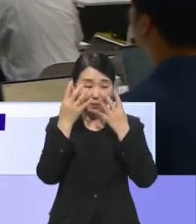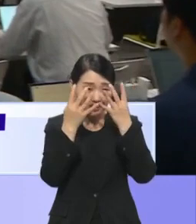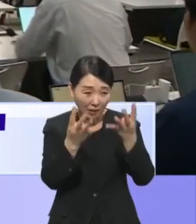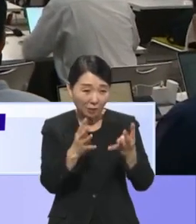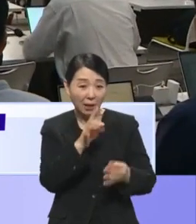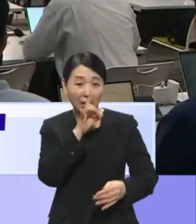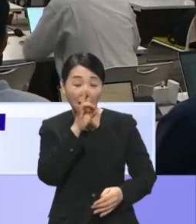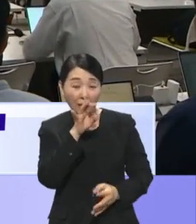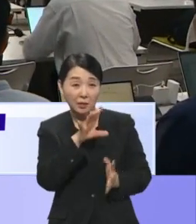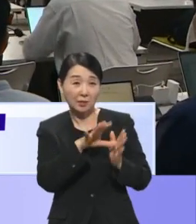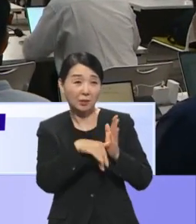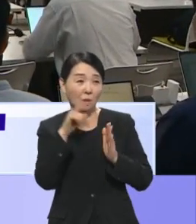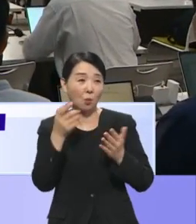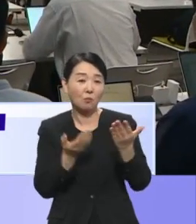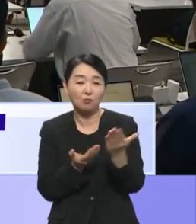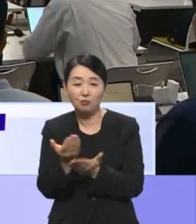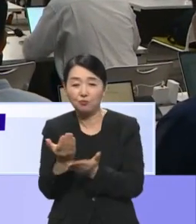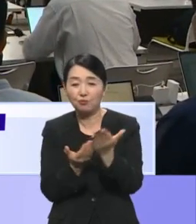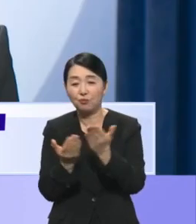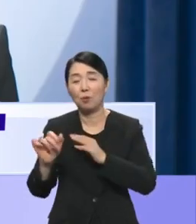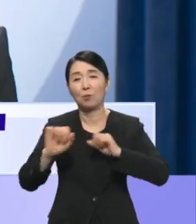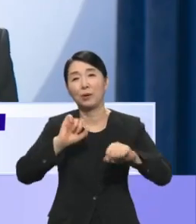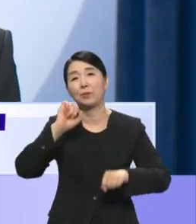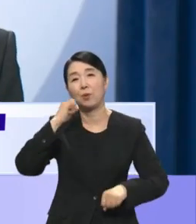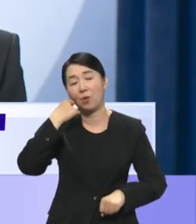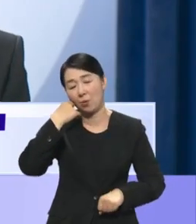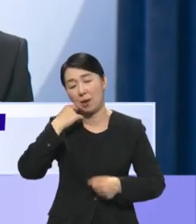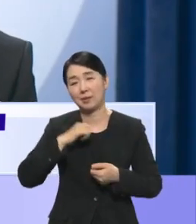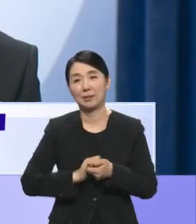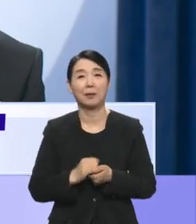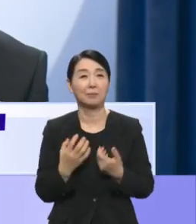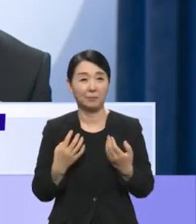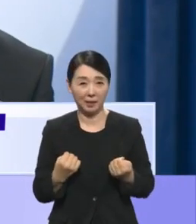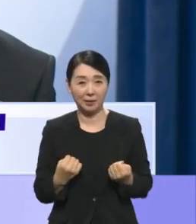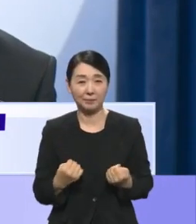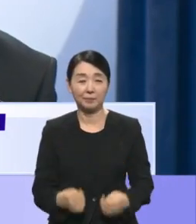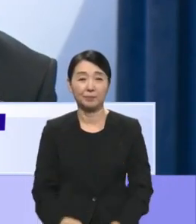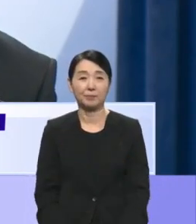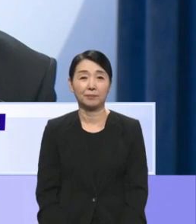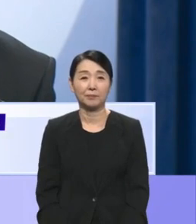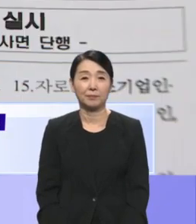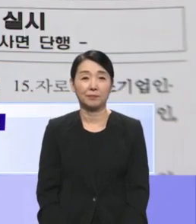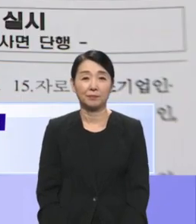되면은 무역 활동을 제대로 하기 힘든 그런 제약 제도적인